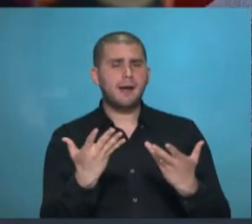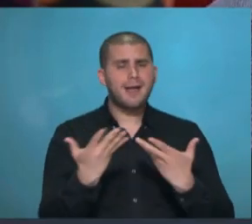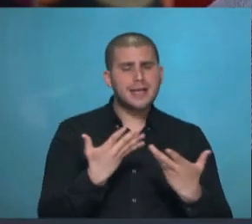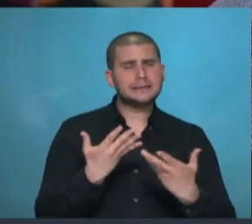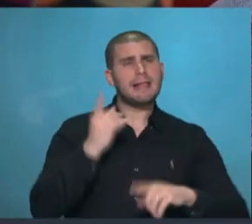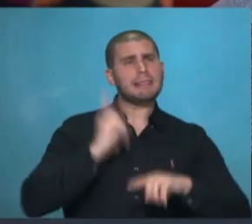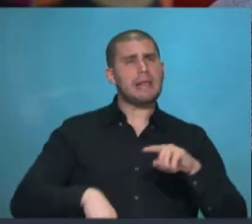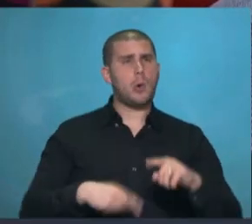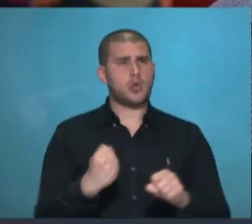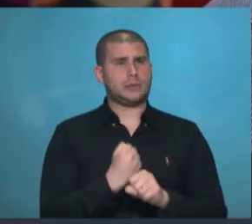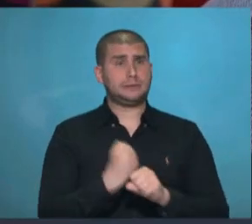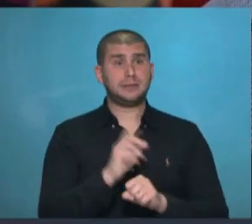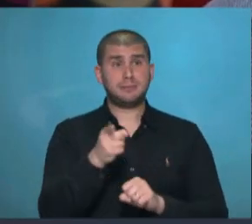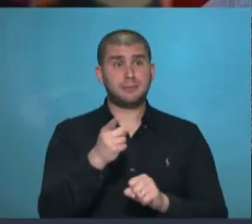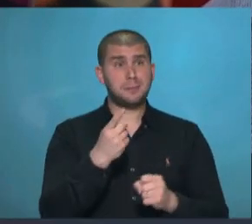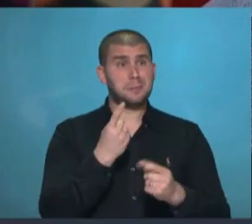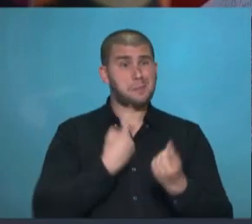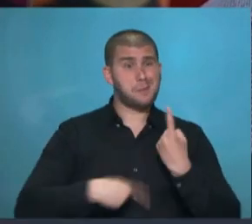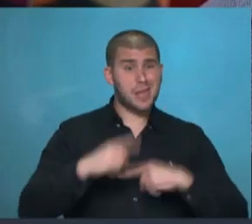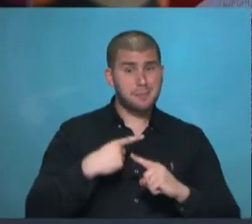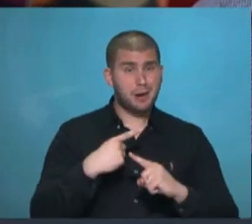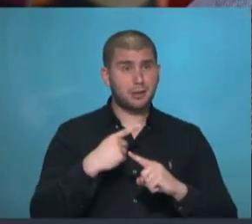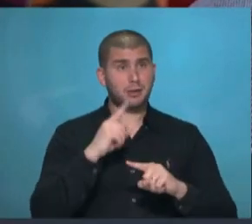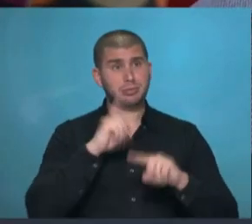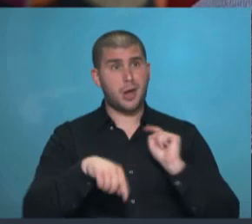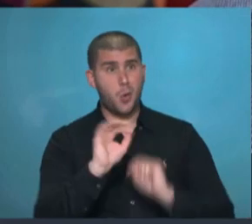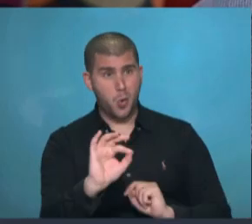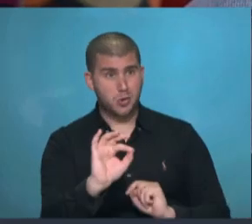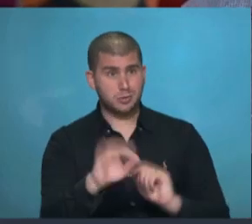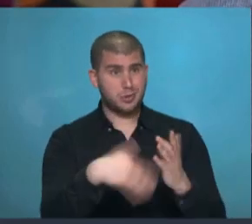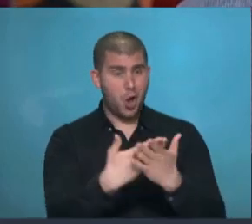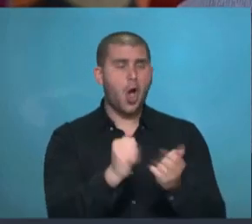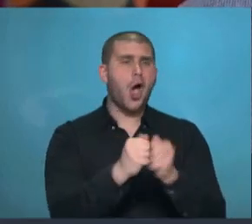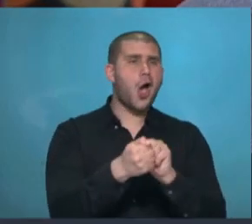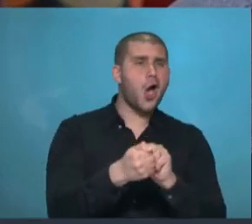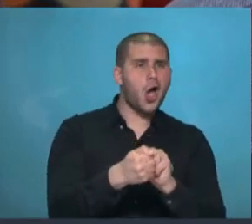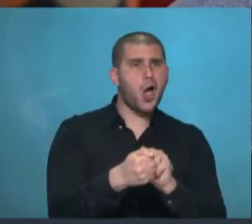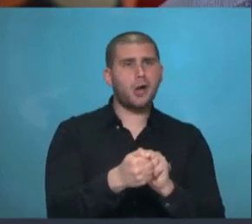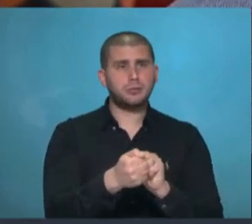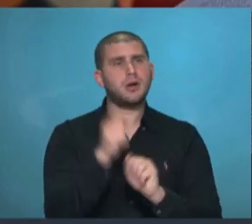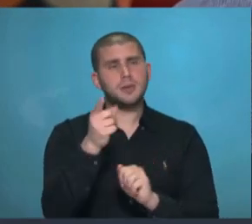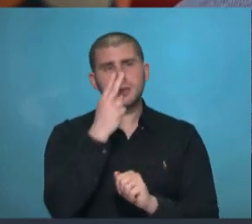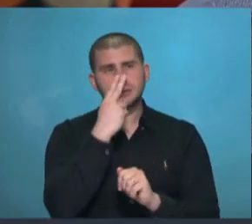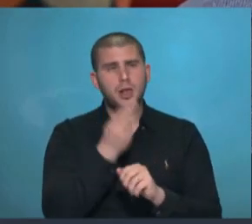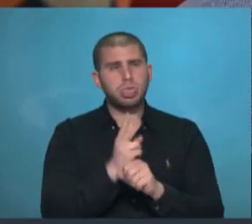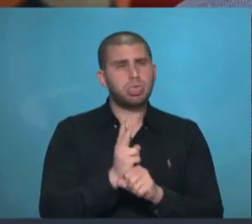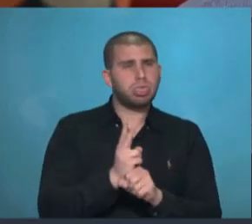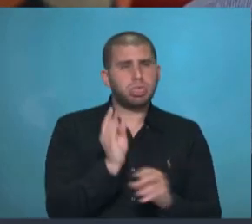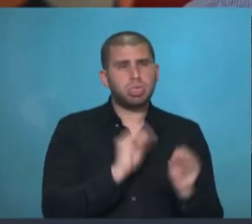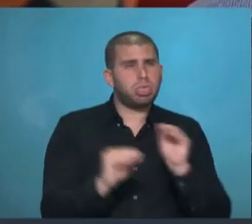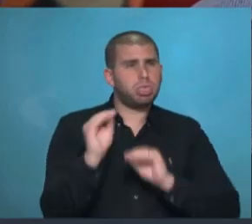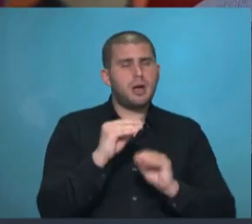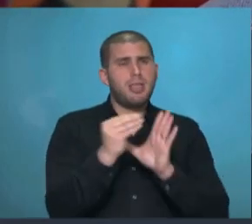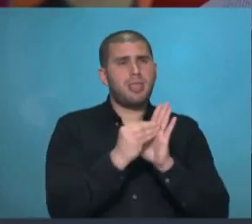מתייחס לטעות שעשית, אם אתה מתחמק להודות בטעות, או אתה מנסה לזייף